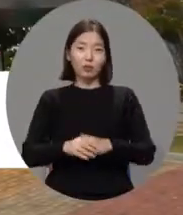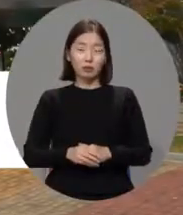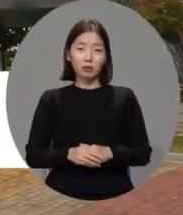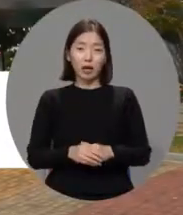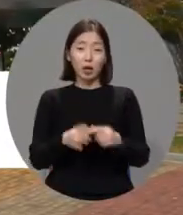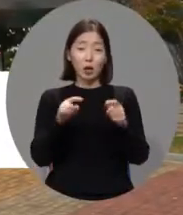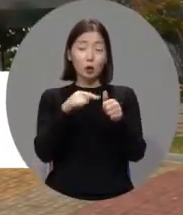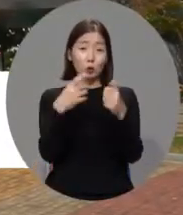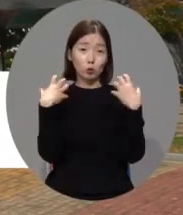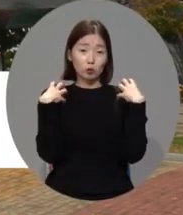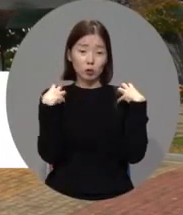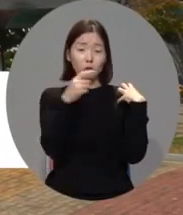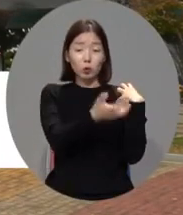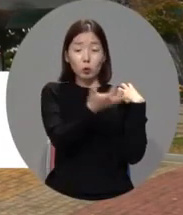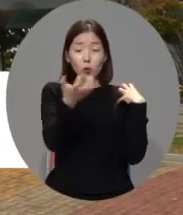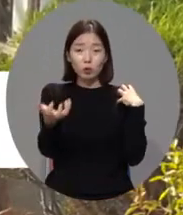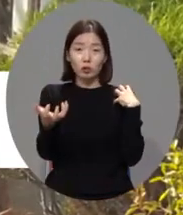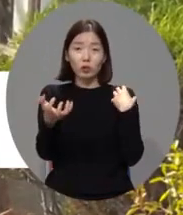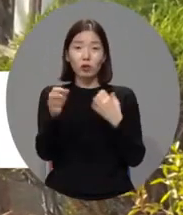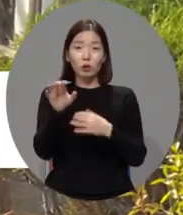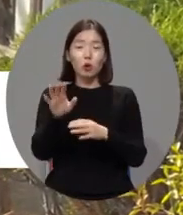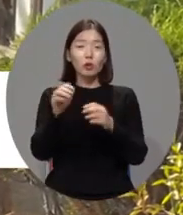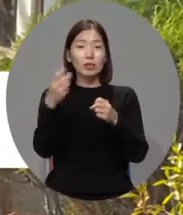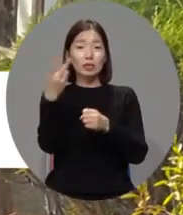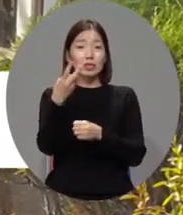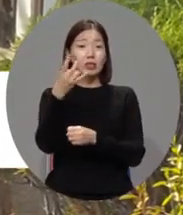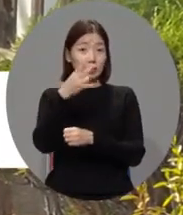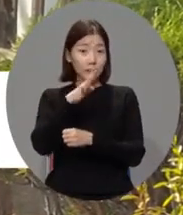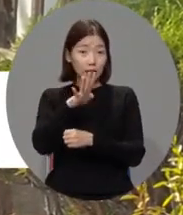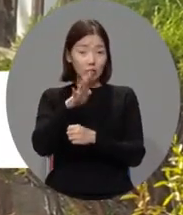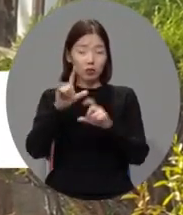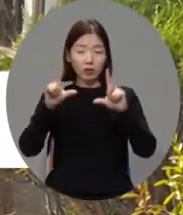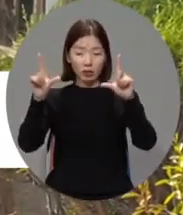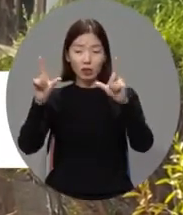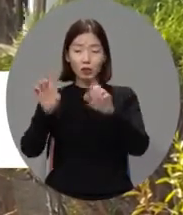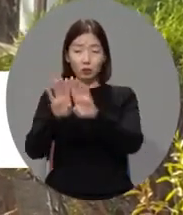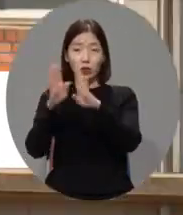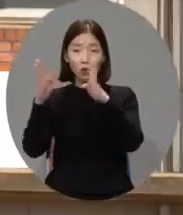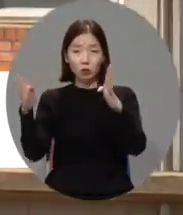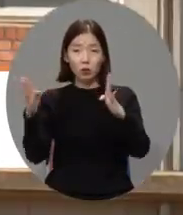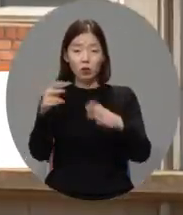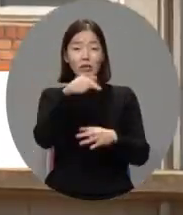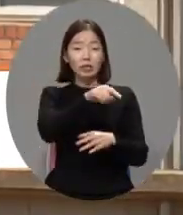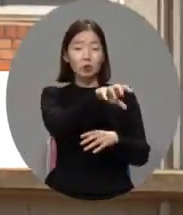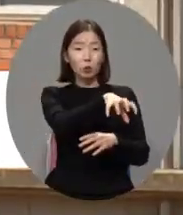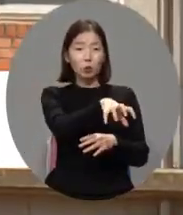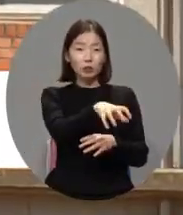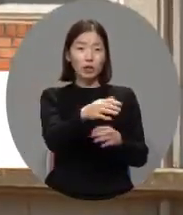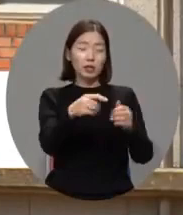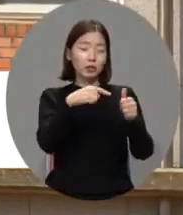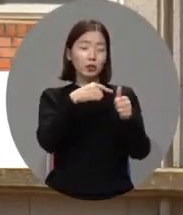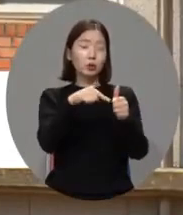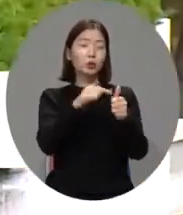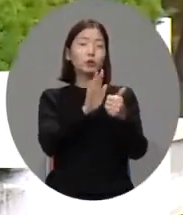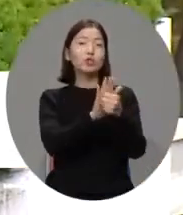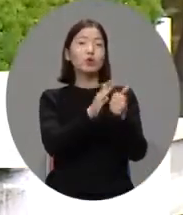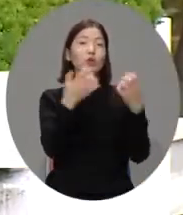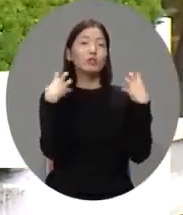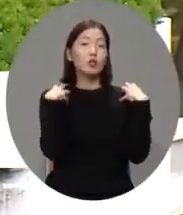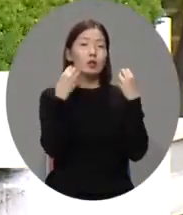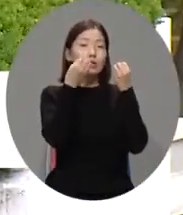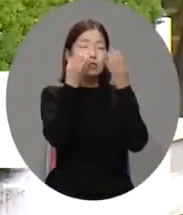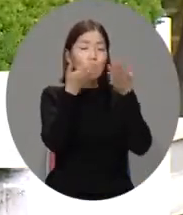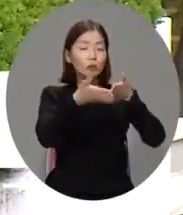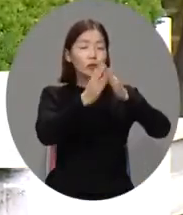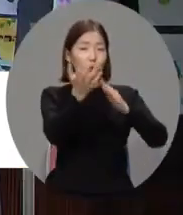전북 효율성은 전라 중을 에코 시티로 이전해서 오는 2024년 에 개교 하고 현 전라 중 자리에 전주 교육지원청 을 신축이전